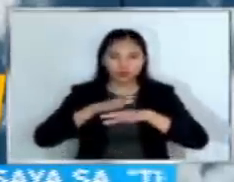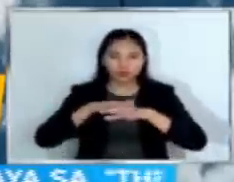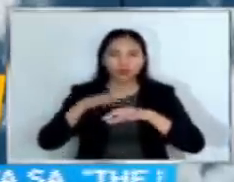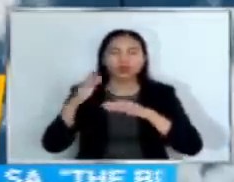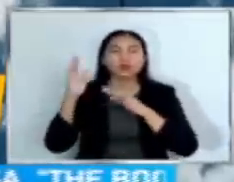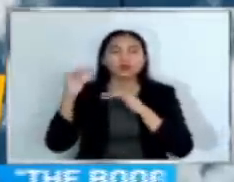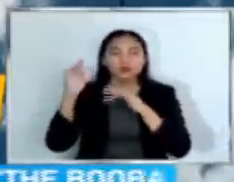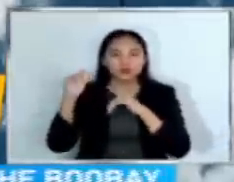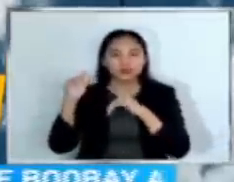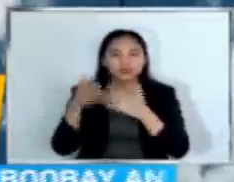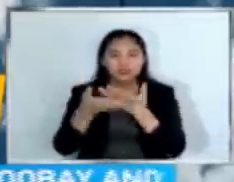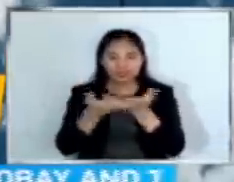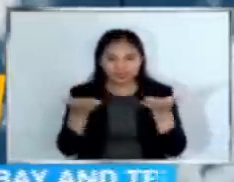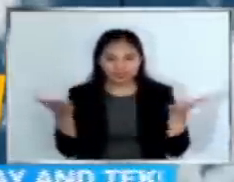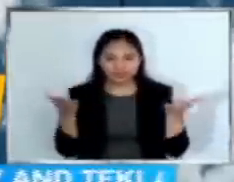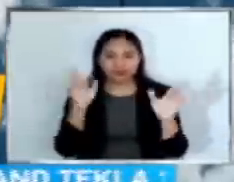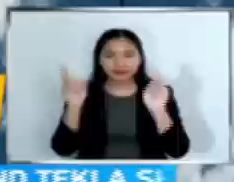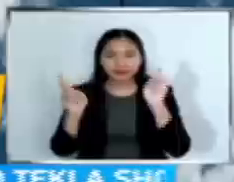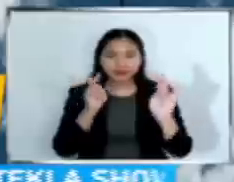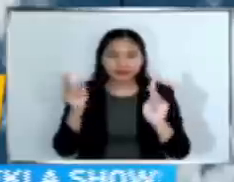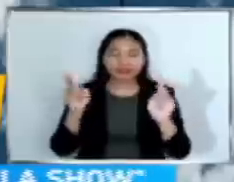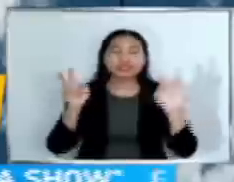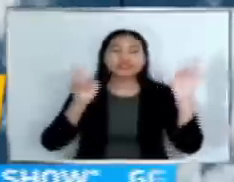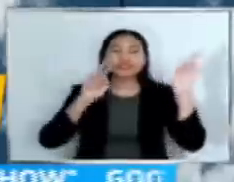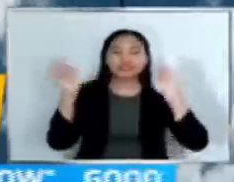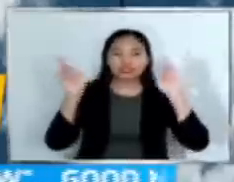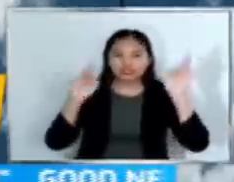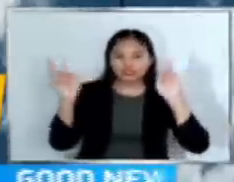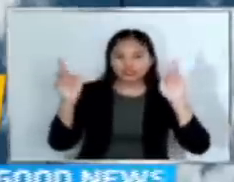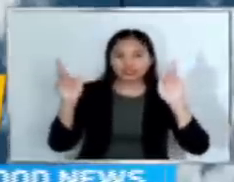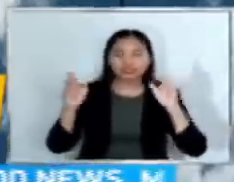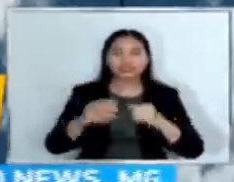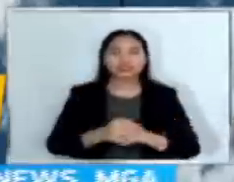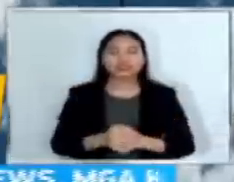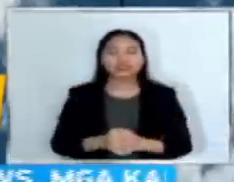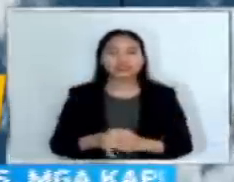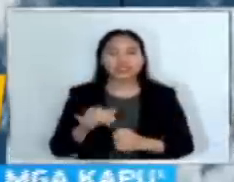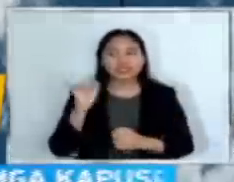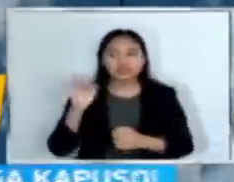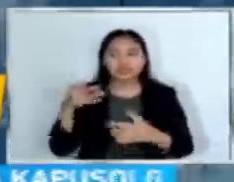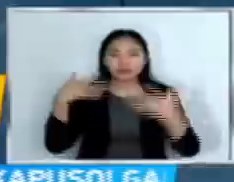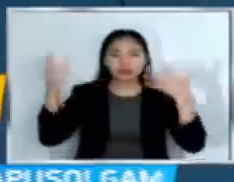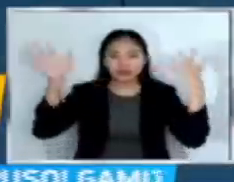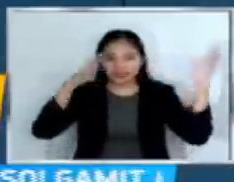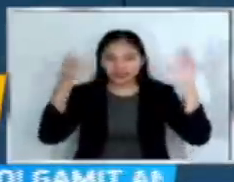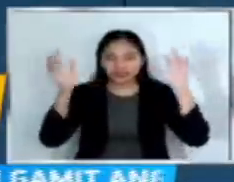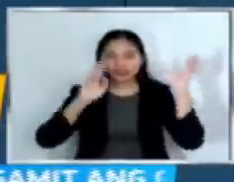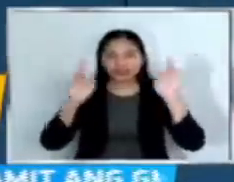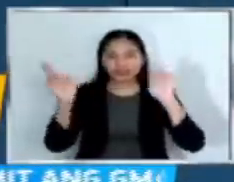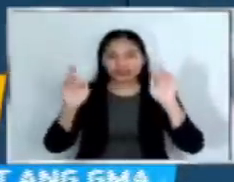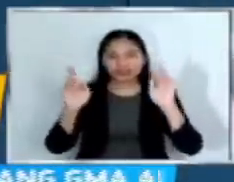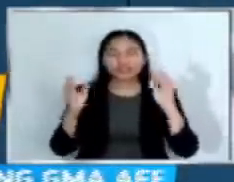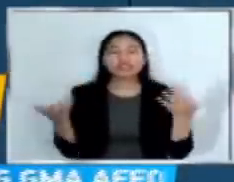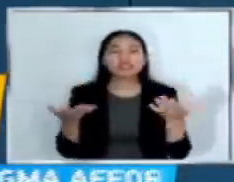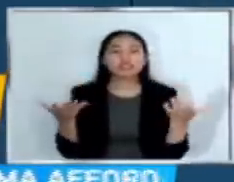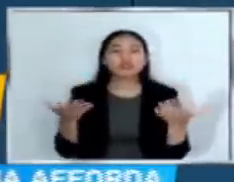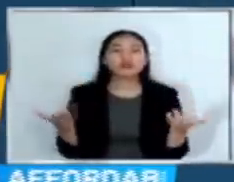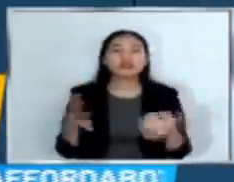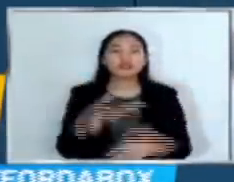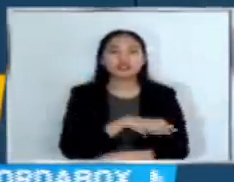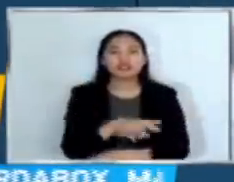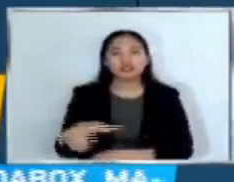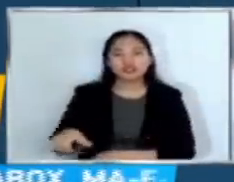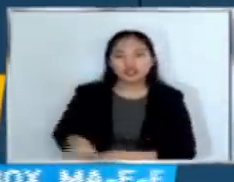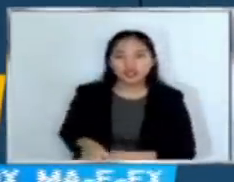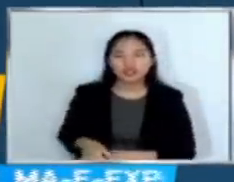kababayan po natin, handa na po sa pagdating ng bagyong si Kiko, lalong-lalo na dito sa may bandang Cagayan, Babuyan, and Batanes